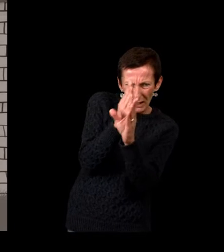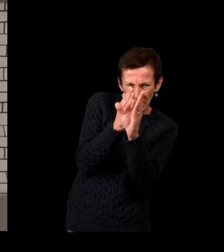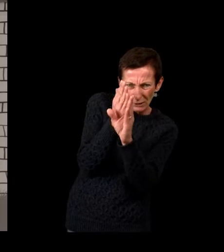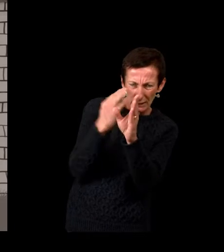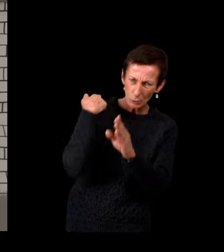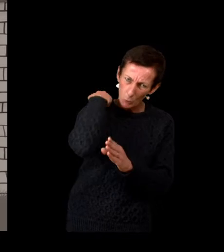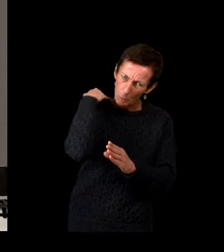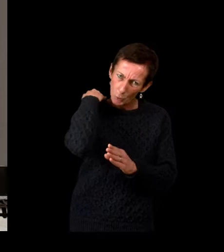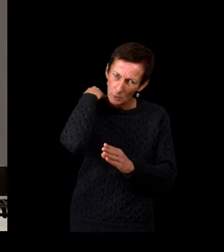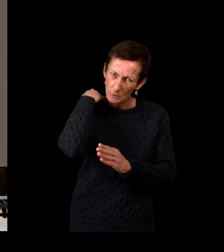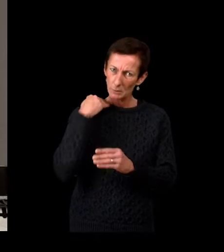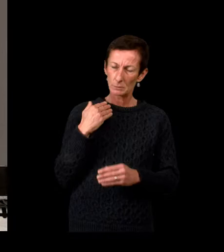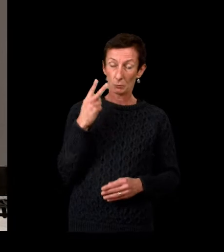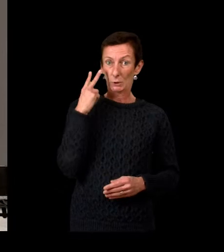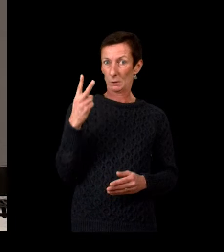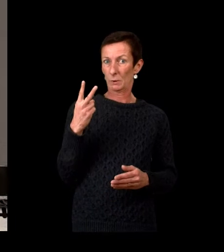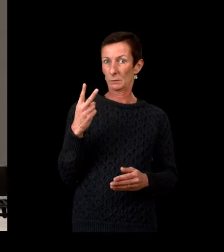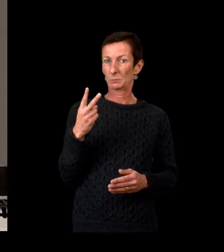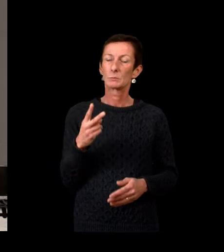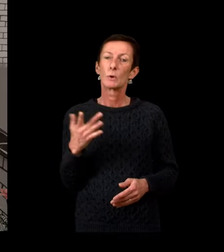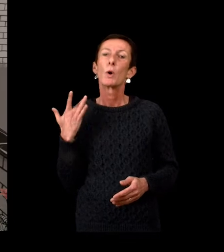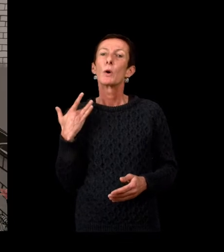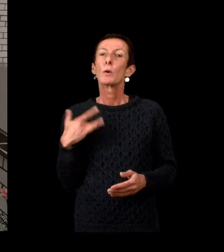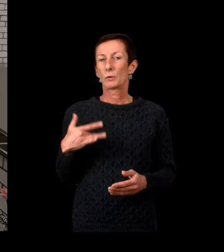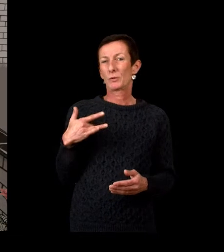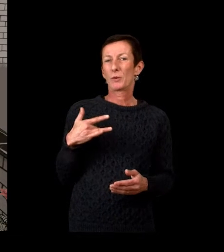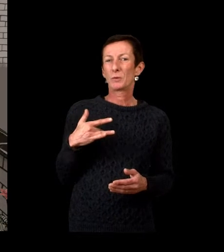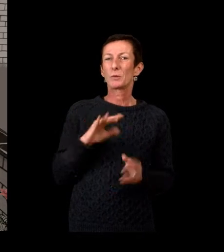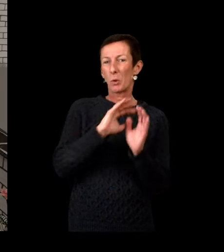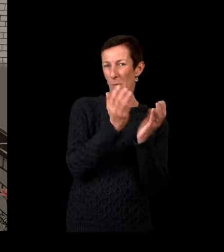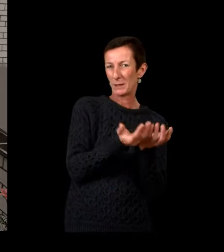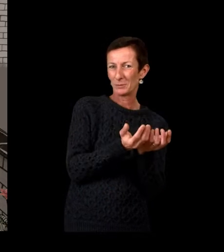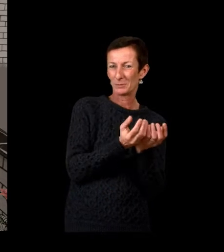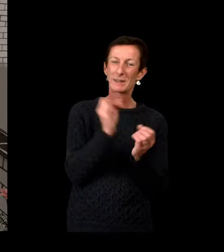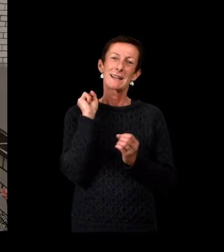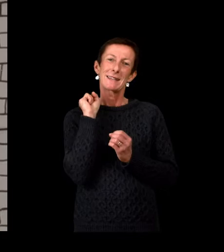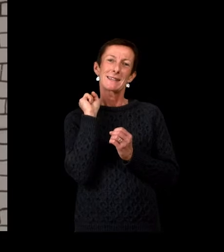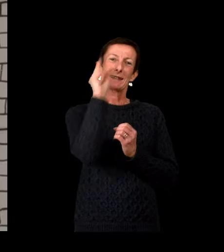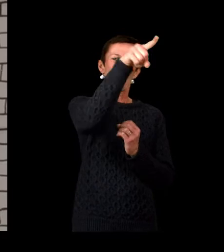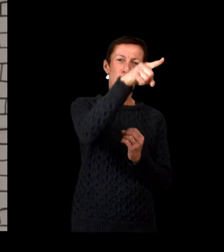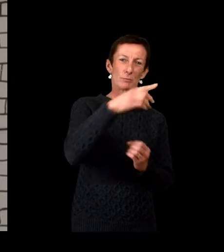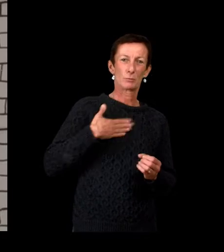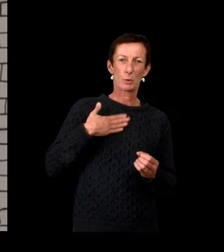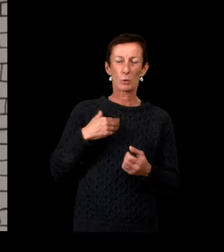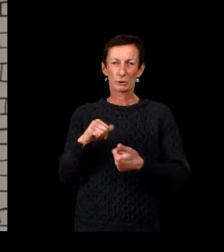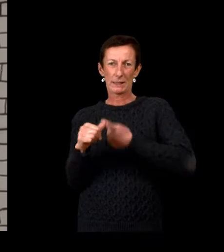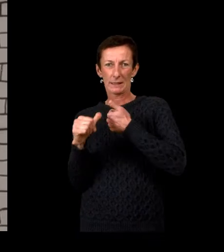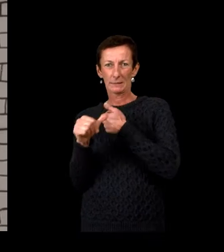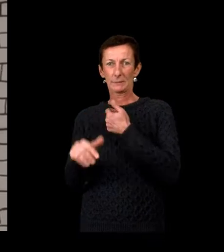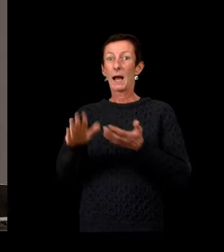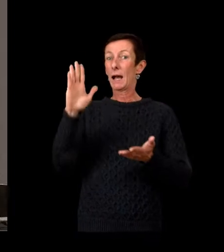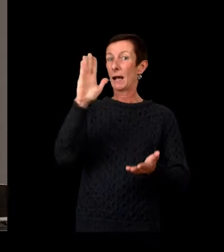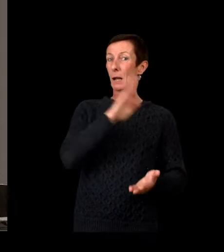Mince, ça se voit. Tu veux ton ballon, mon petit? Tiens, hop, il était dans mon jardin. Ah, Madame Jacqueline, comment ça